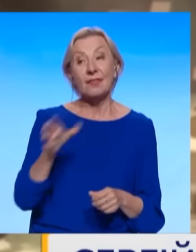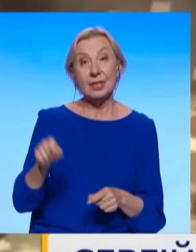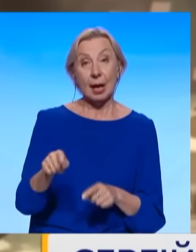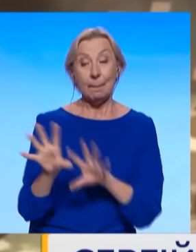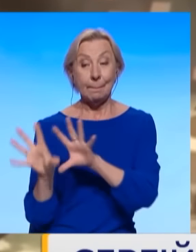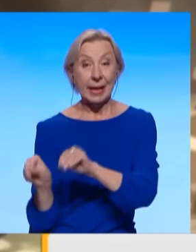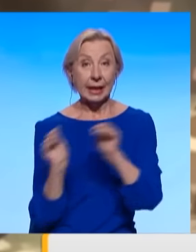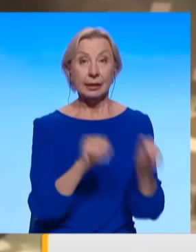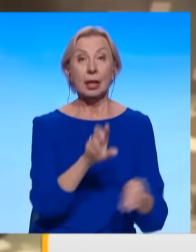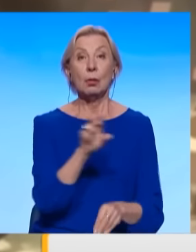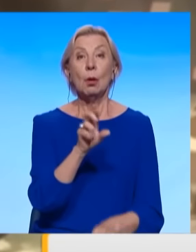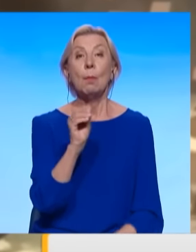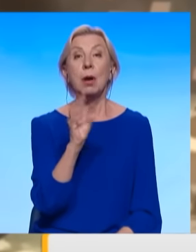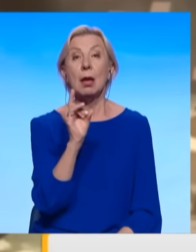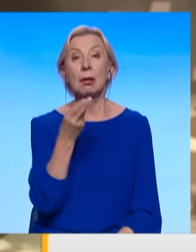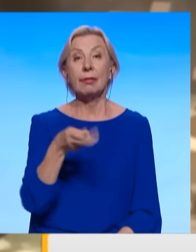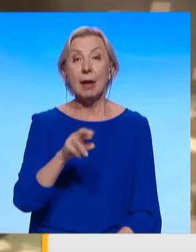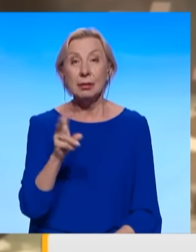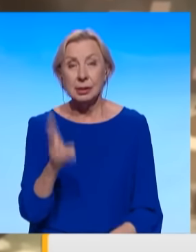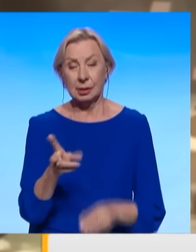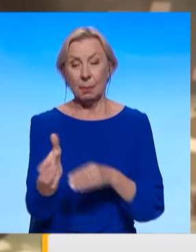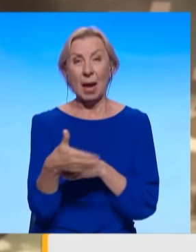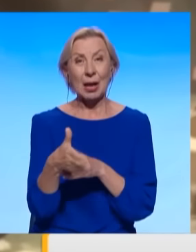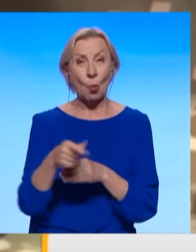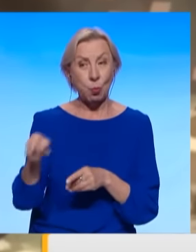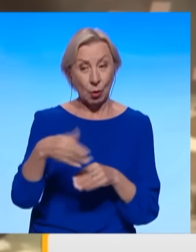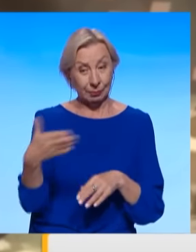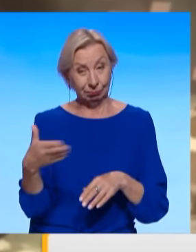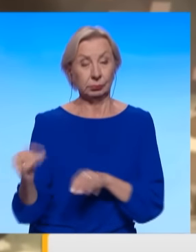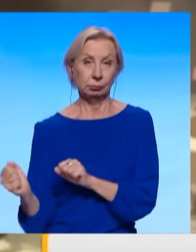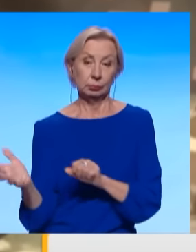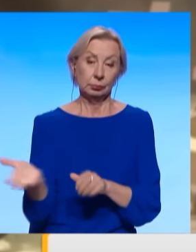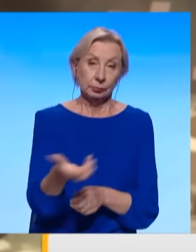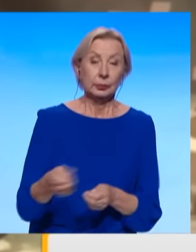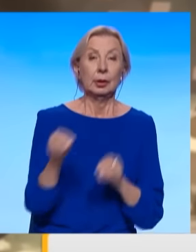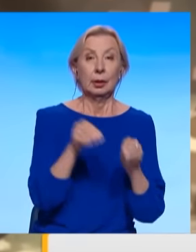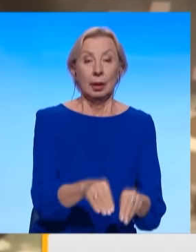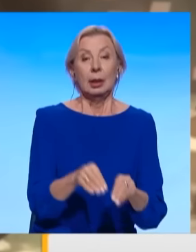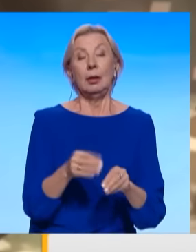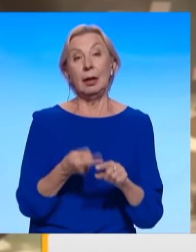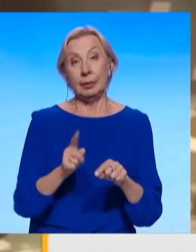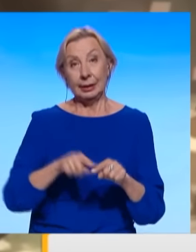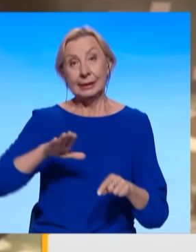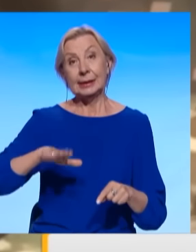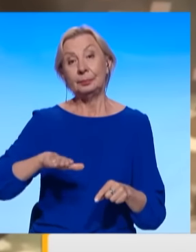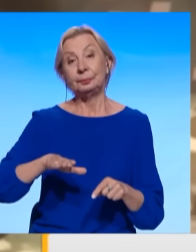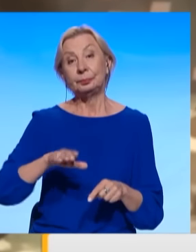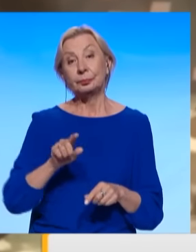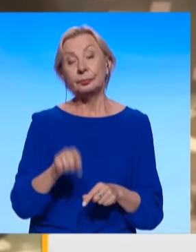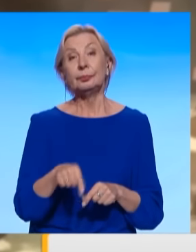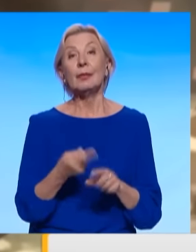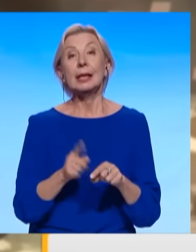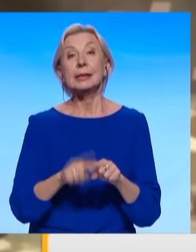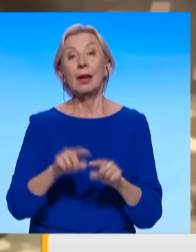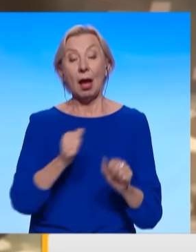перекидаюсь з Бердянська з сторони Маріуполя це в першу чергу ми спостерігаємо 51 армія от